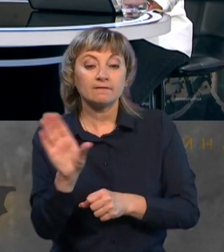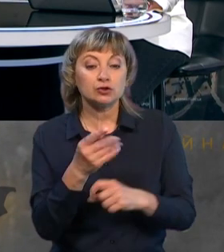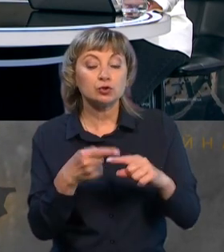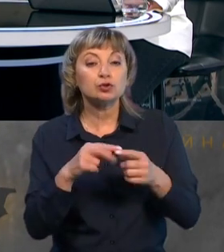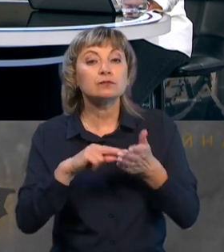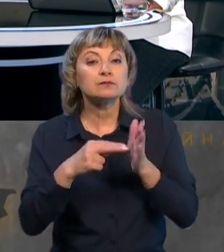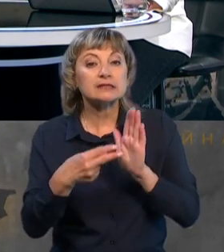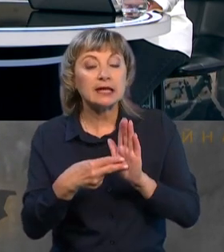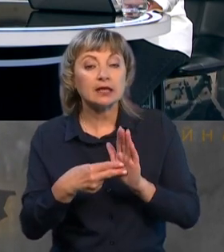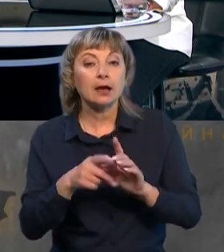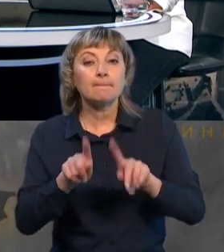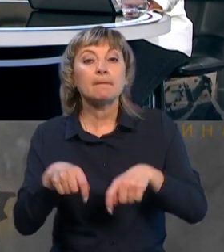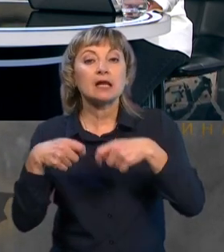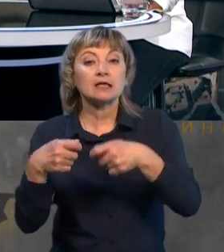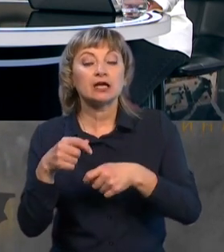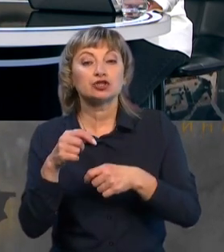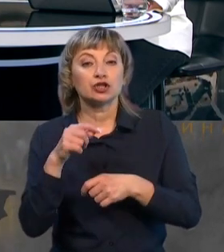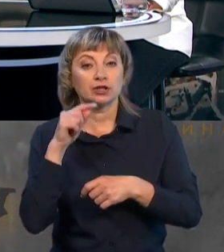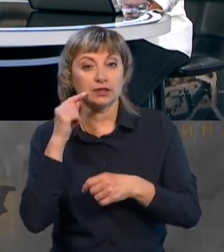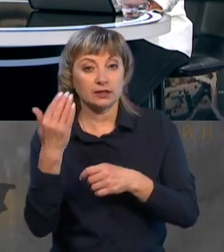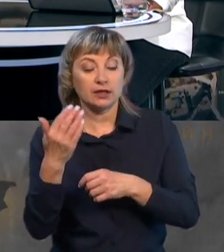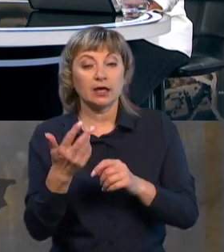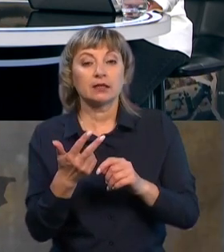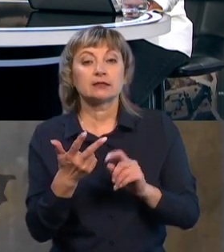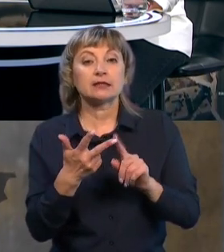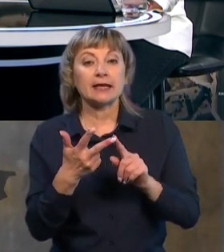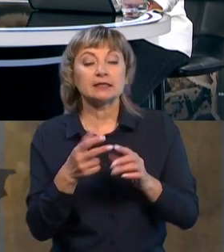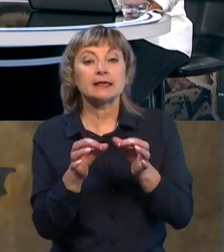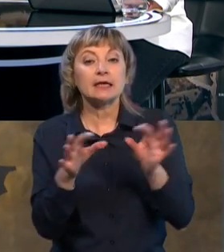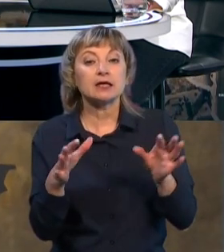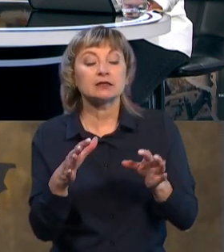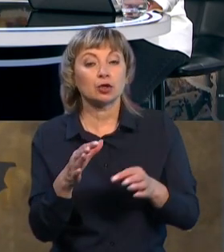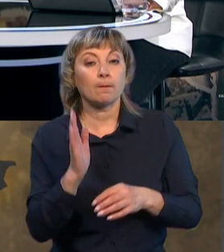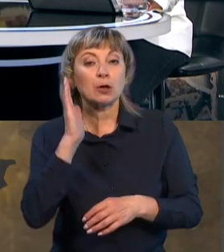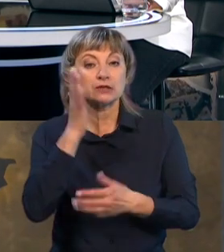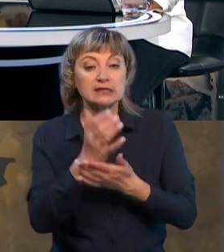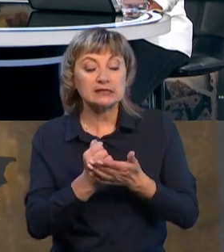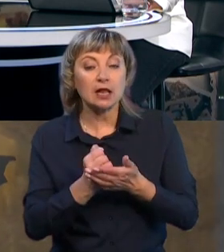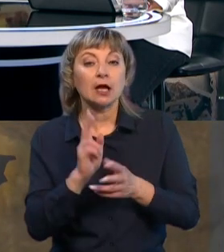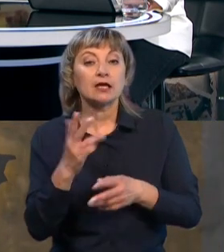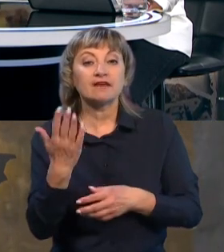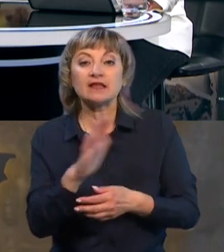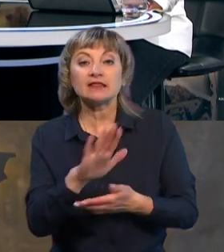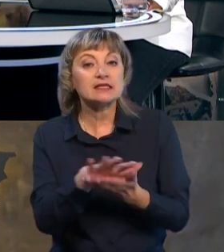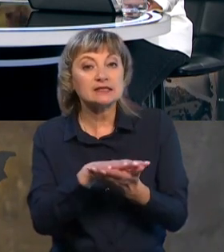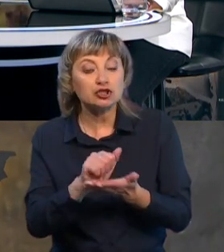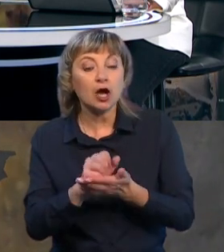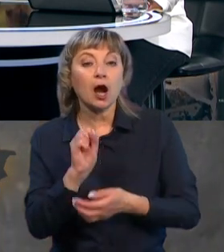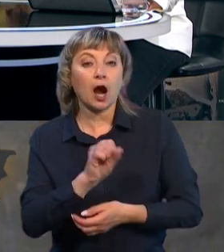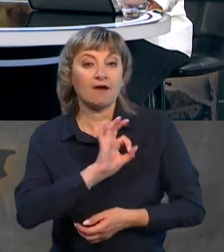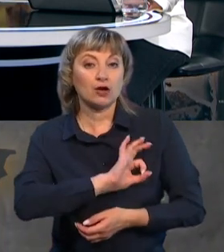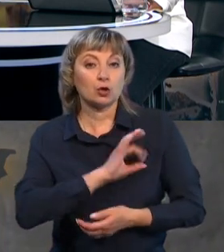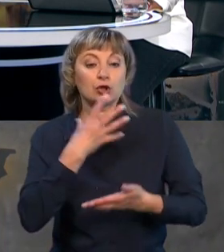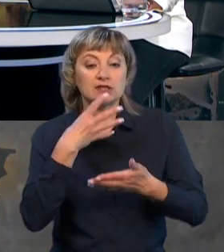стратегію передачі їй третього ядерного потенціалу який він не знищував а використовував